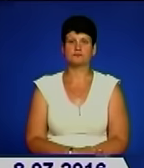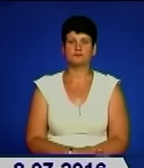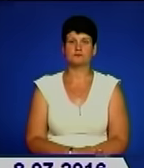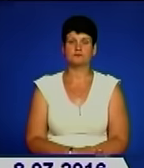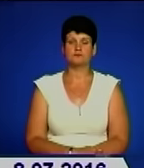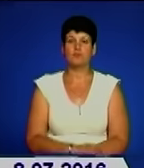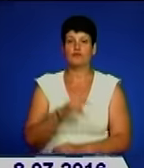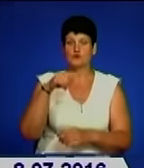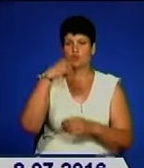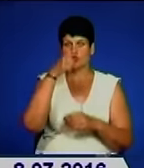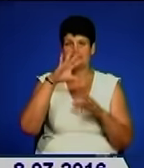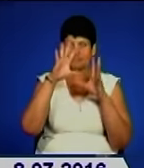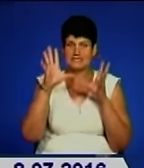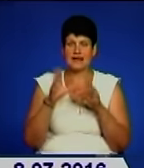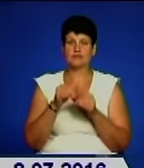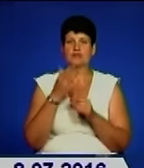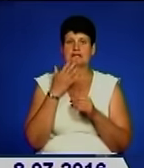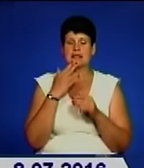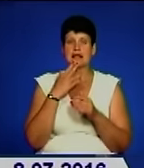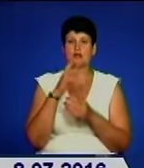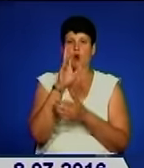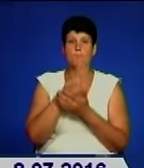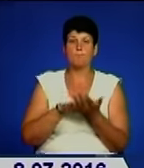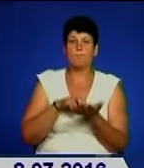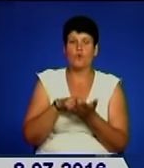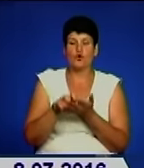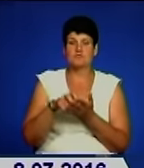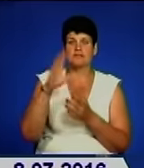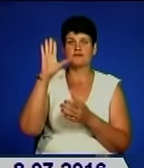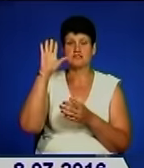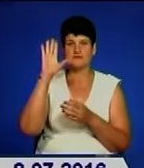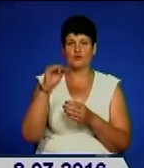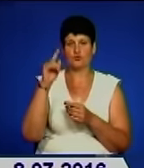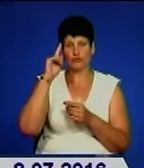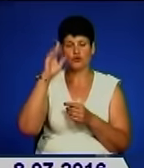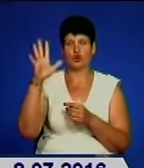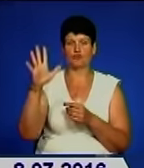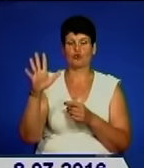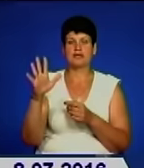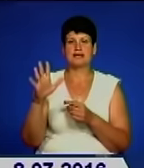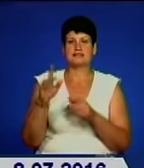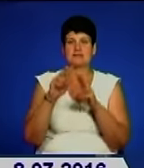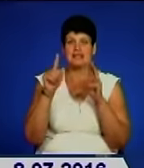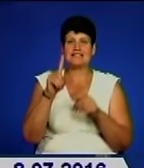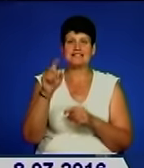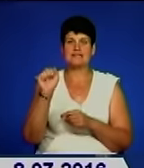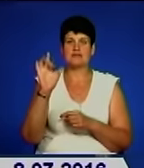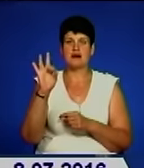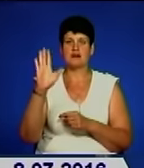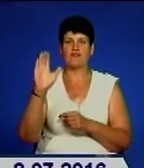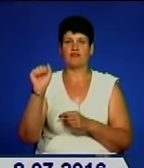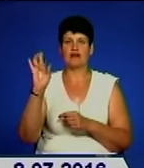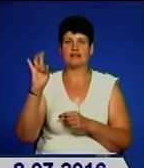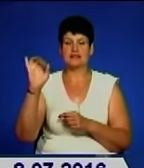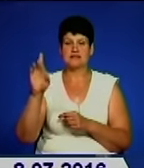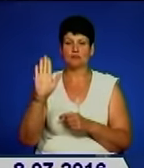Цього року загальнонаціональна проща до всесвітньо відомої святині Марійського духовного центру в Зарваниці Теребовлянського району відбудеться